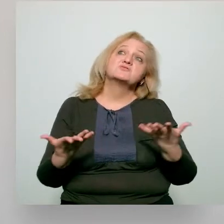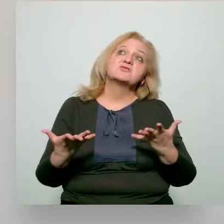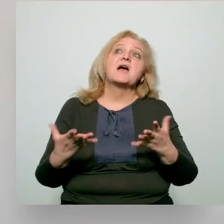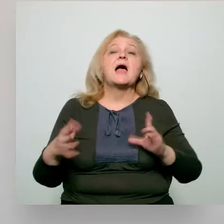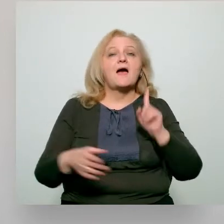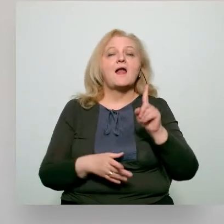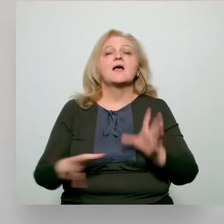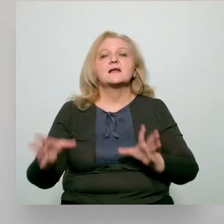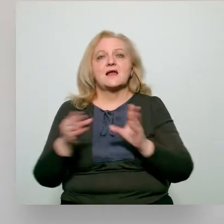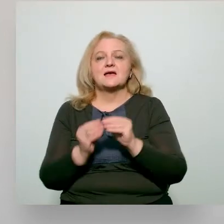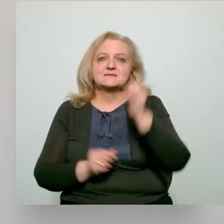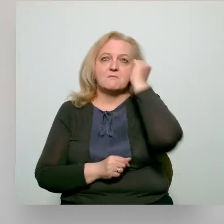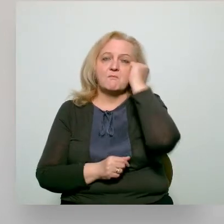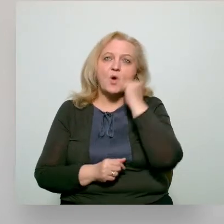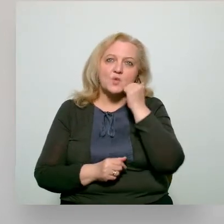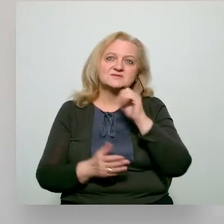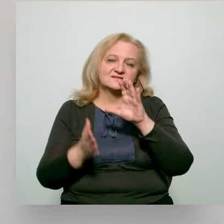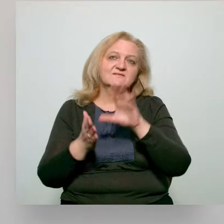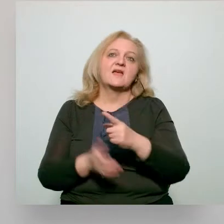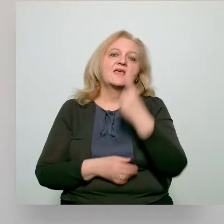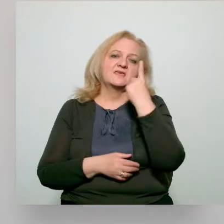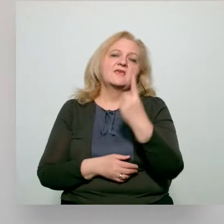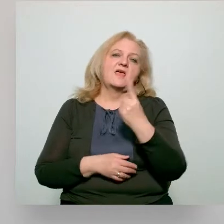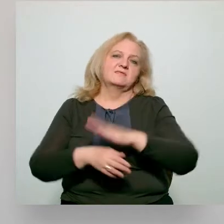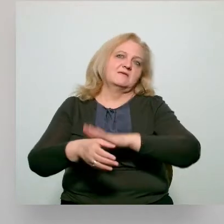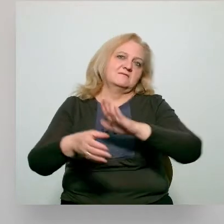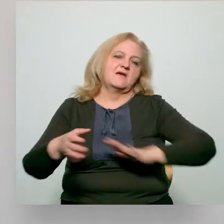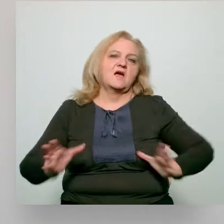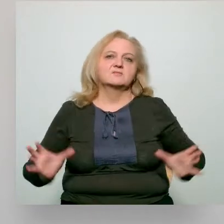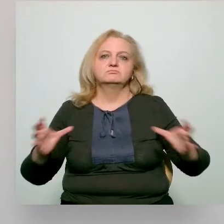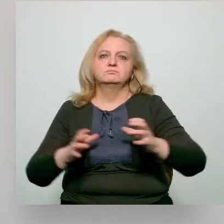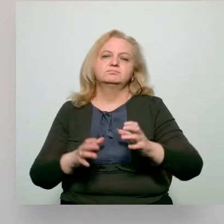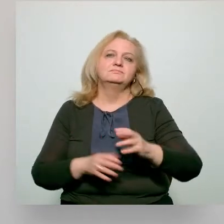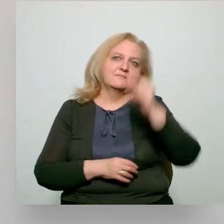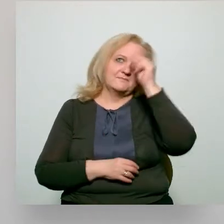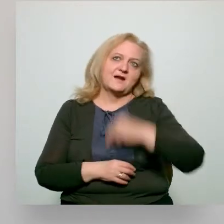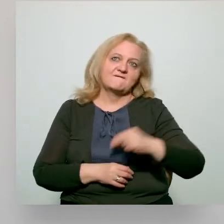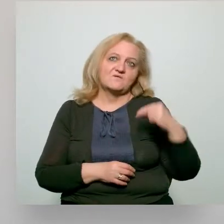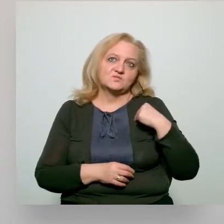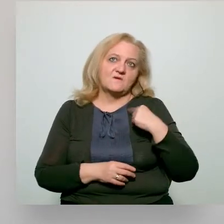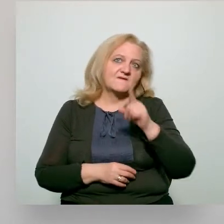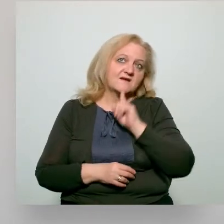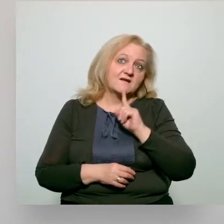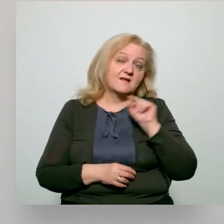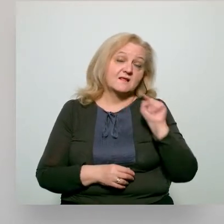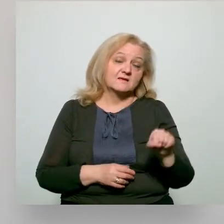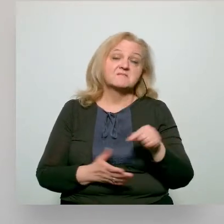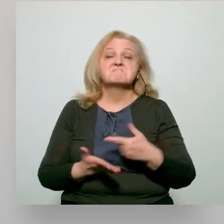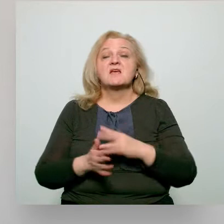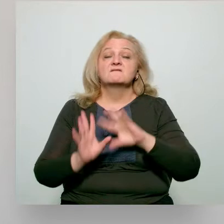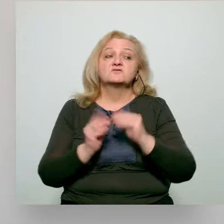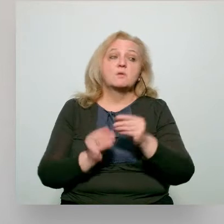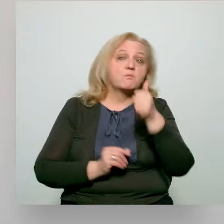utworzyć jednolity, jeden naród prawosławny. Gdybyśmy na to patrzyli bardziej chronologicznie, to wszelkie